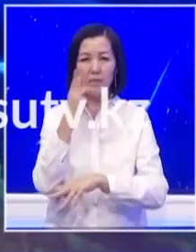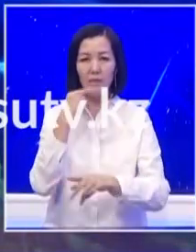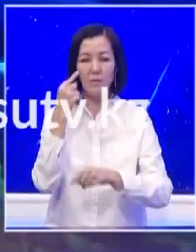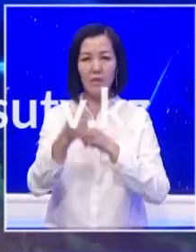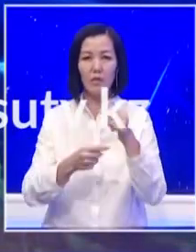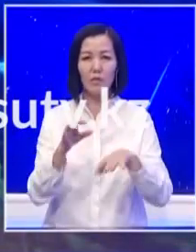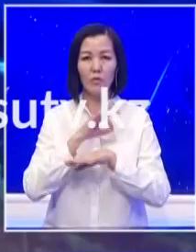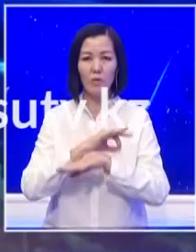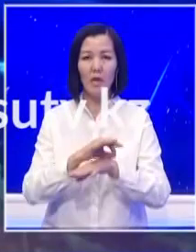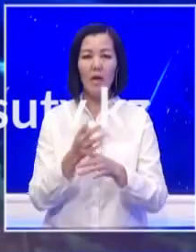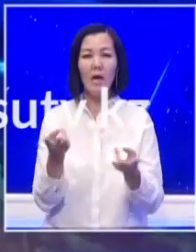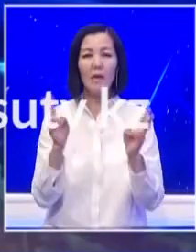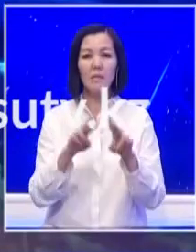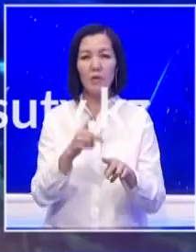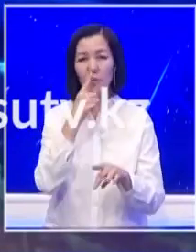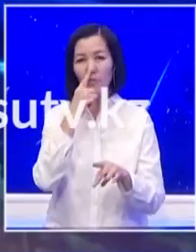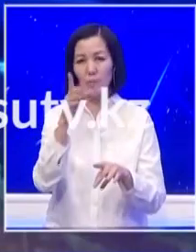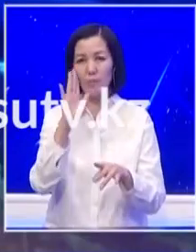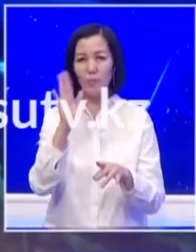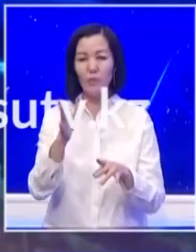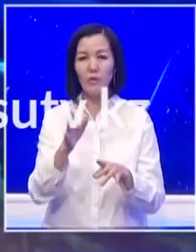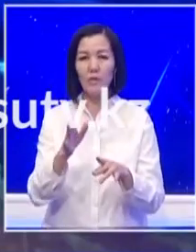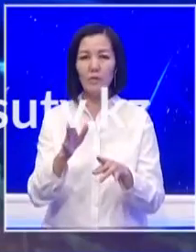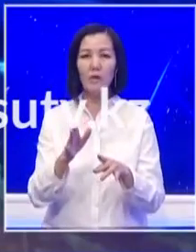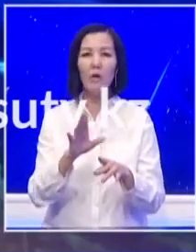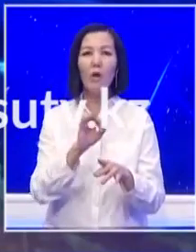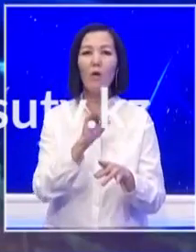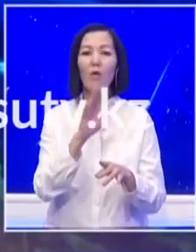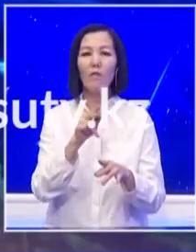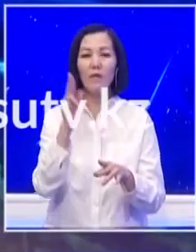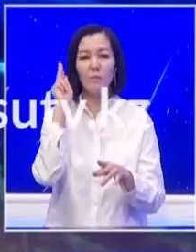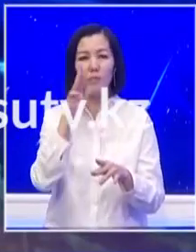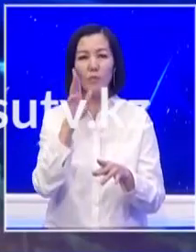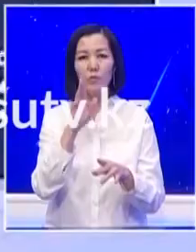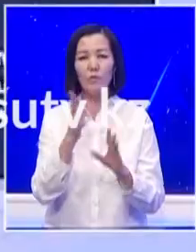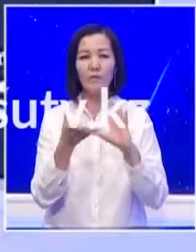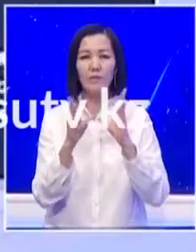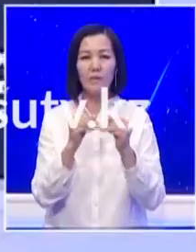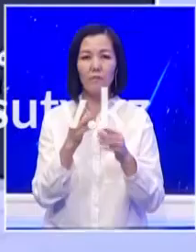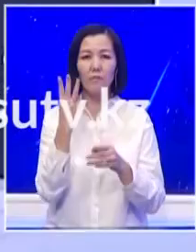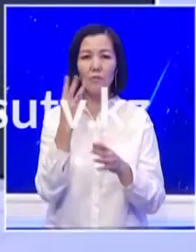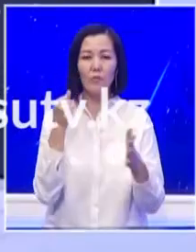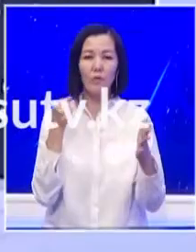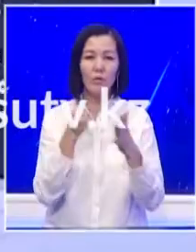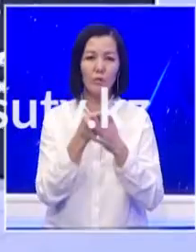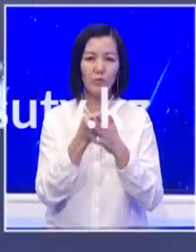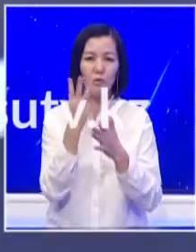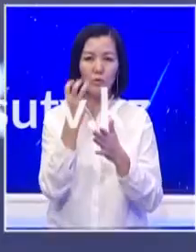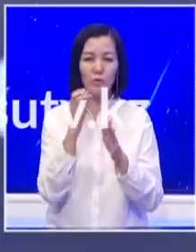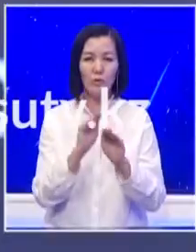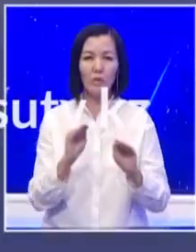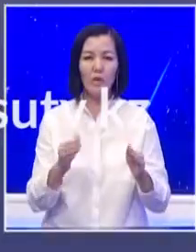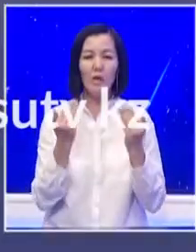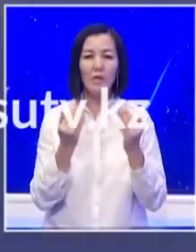а другая в дистанционном. Продолжат в офлайн-режиме работать школы с контингентом до 300 учащихся. Об этом на